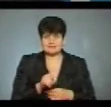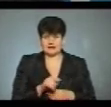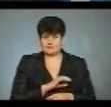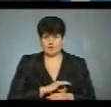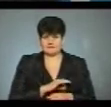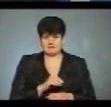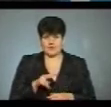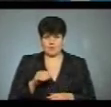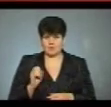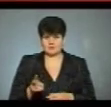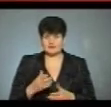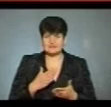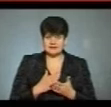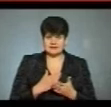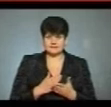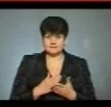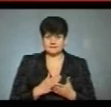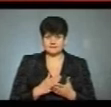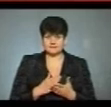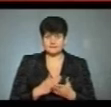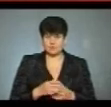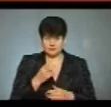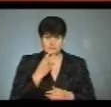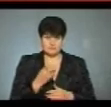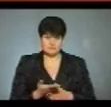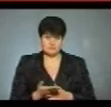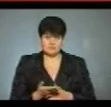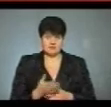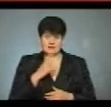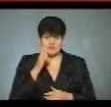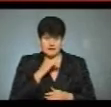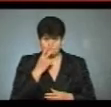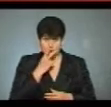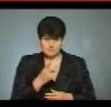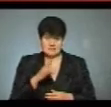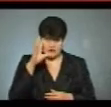профспілок. Тому що є репрезентативні. Ну, от, власне, не встигаємо подивитися